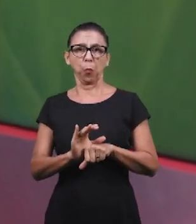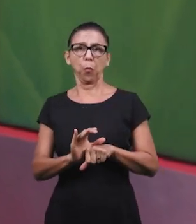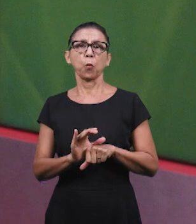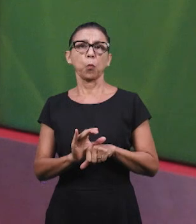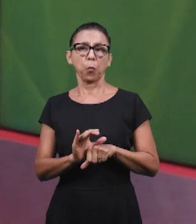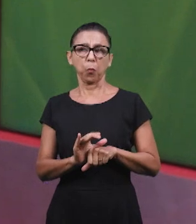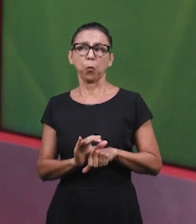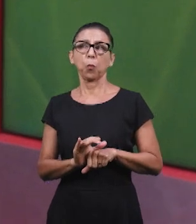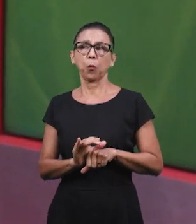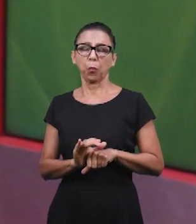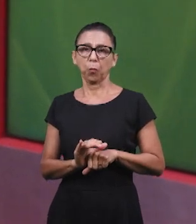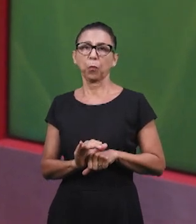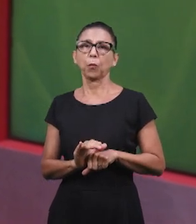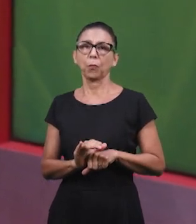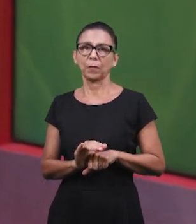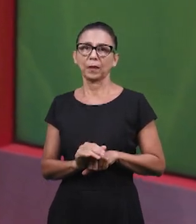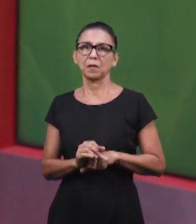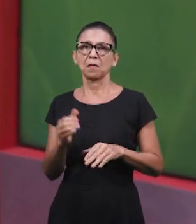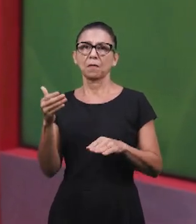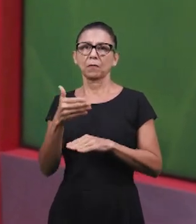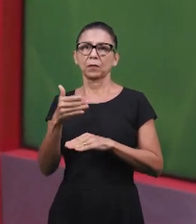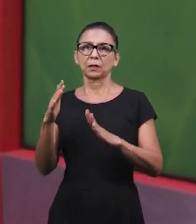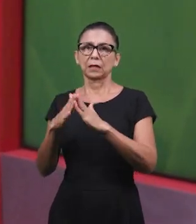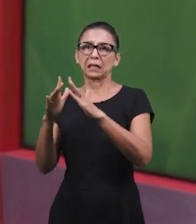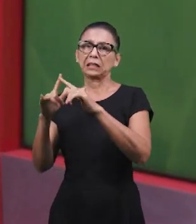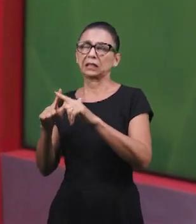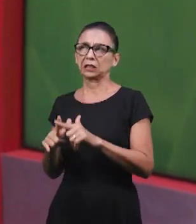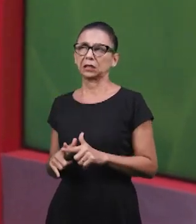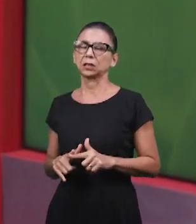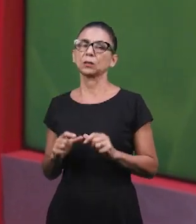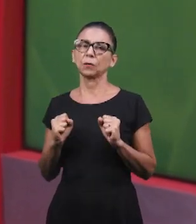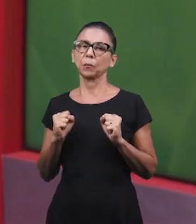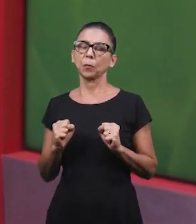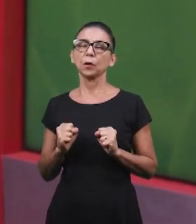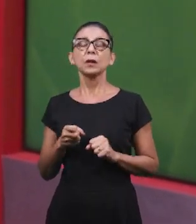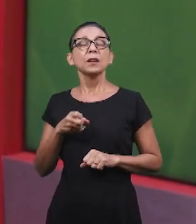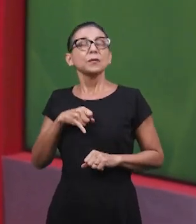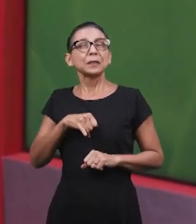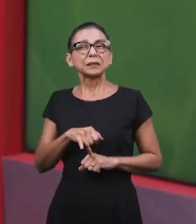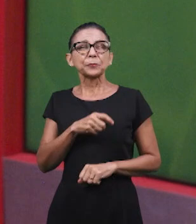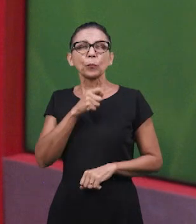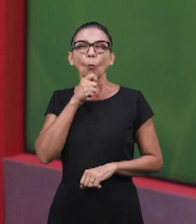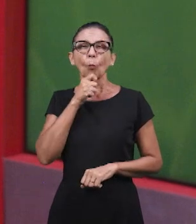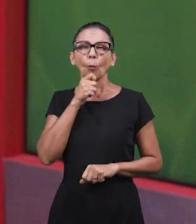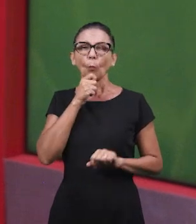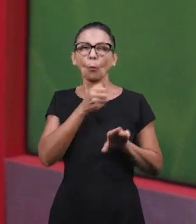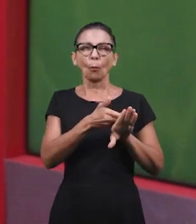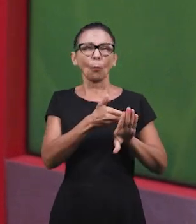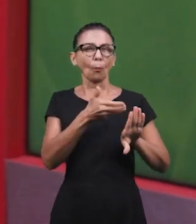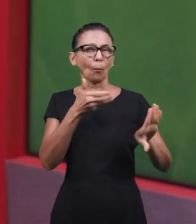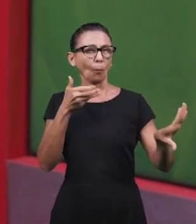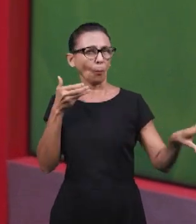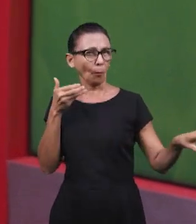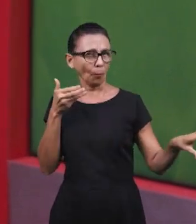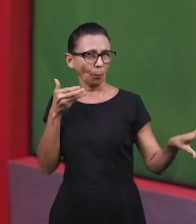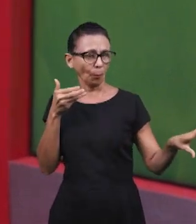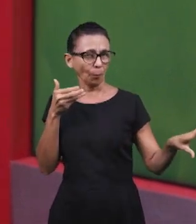sanctification, si je ne suis pas justifié, donc la parole nous enseigne par le sang de